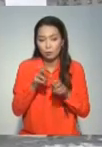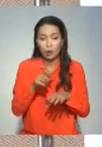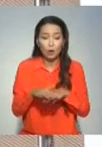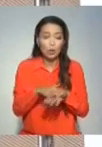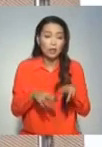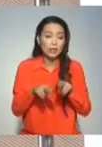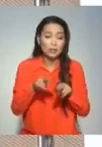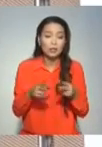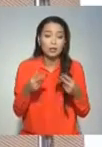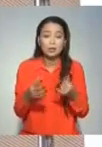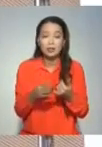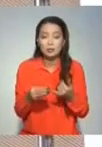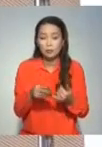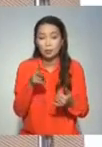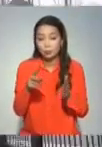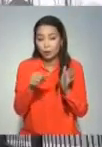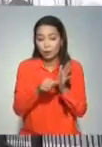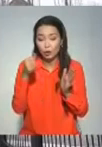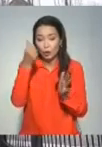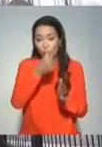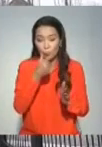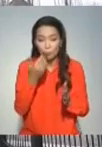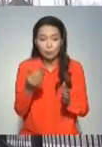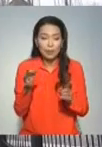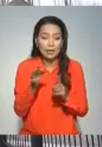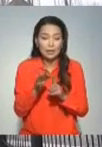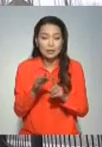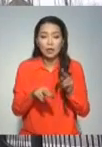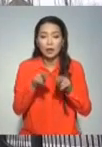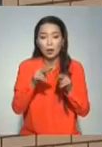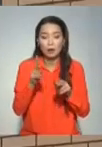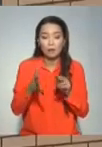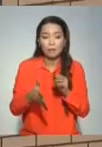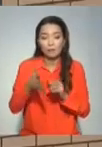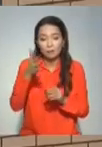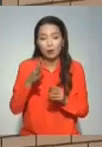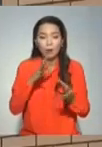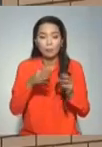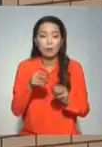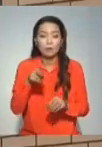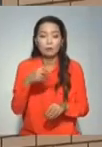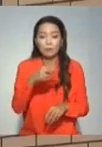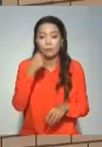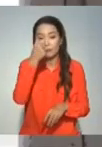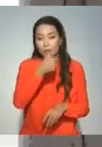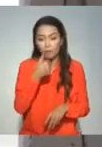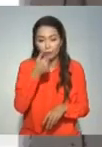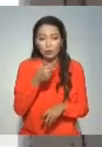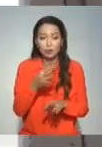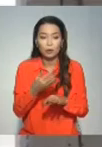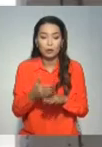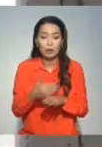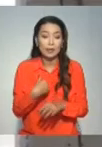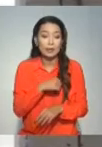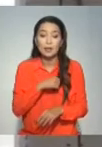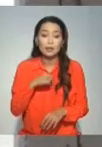застройщик. Землю приобрел в 2006 году, целевое назначение на строительство многоэтажки получил в 2020. Мол, все чисто. Я сам не